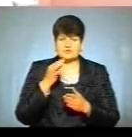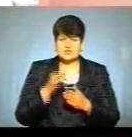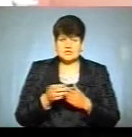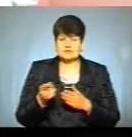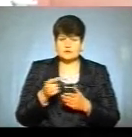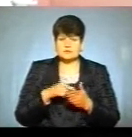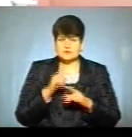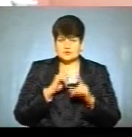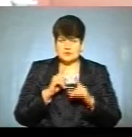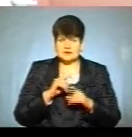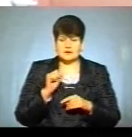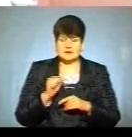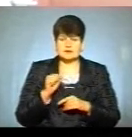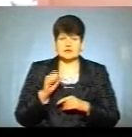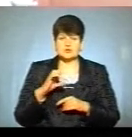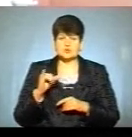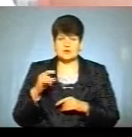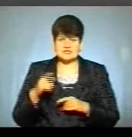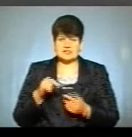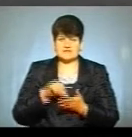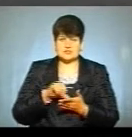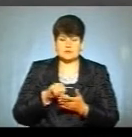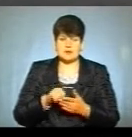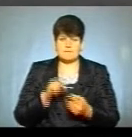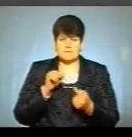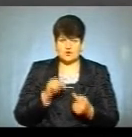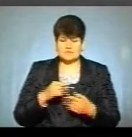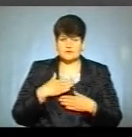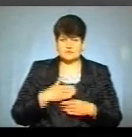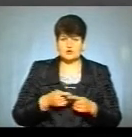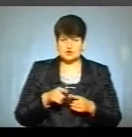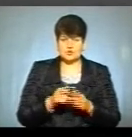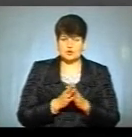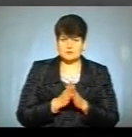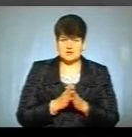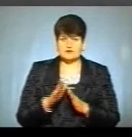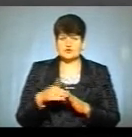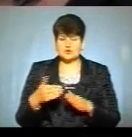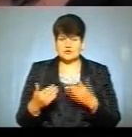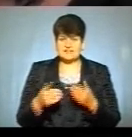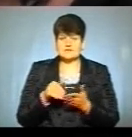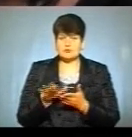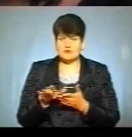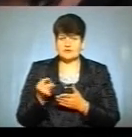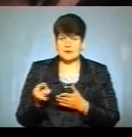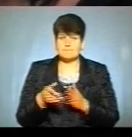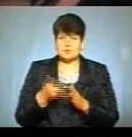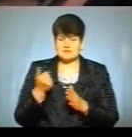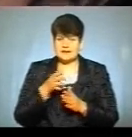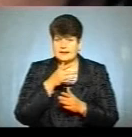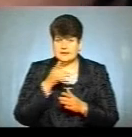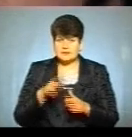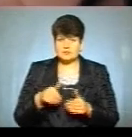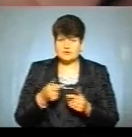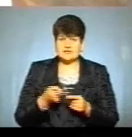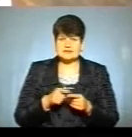Тернопільської міськради Аліна Сухарська виступила проти. У задоволенні цього клопотання стороні позивача відмовили, бо вони пропустили терміни